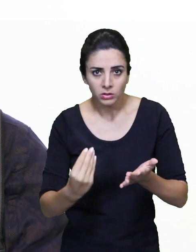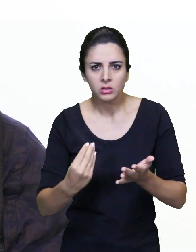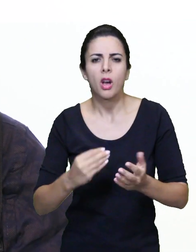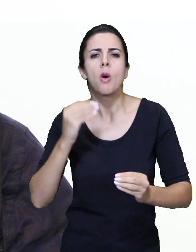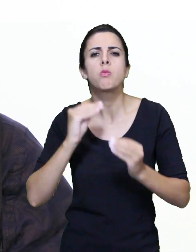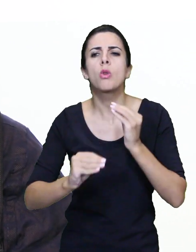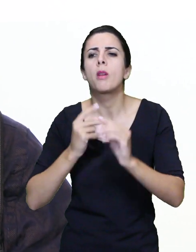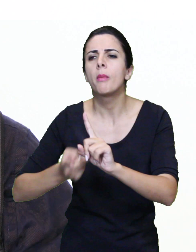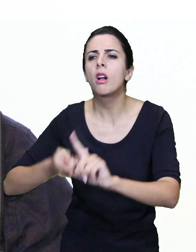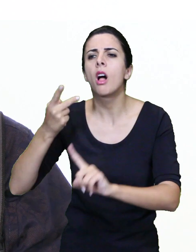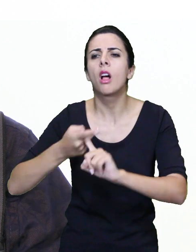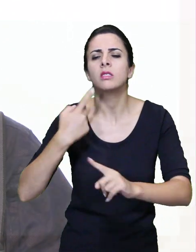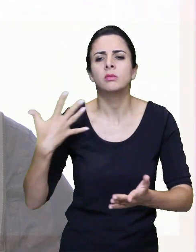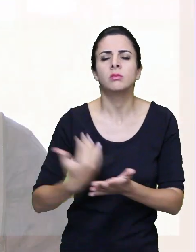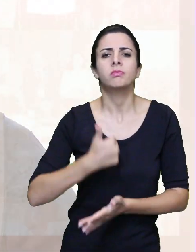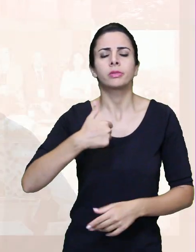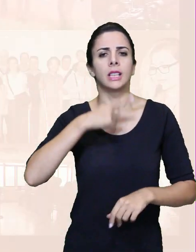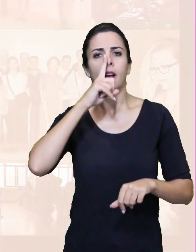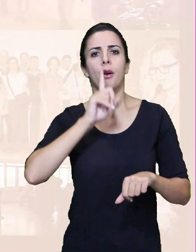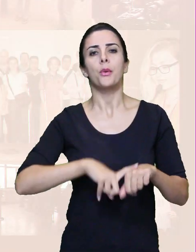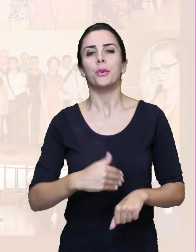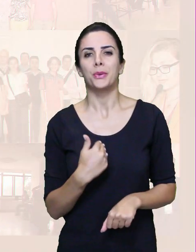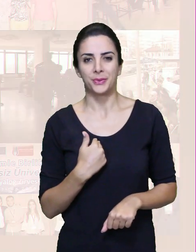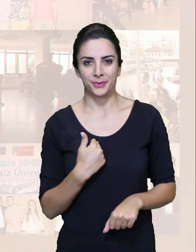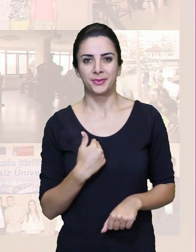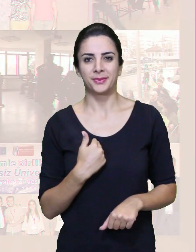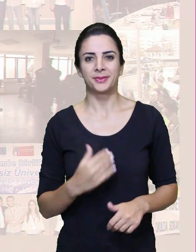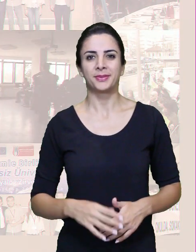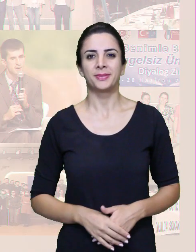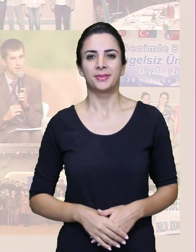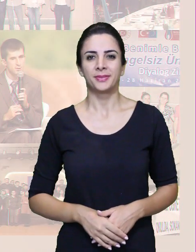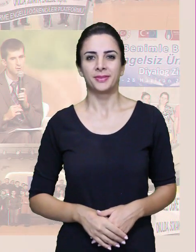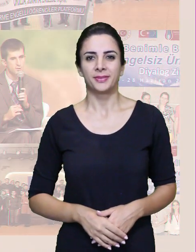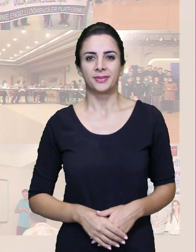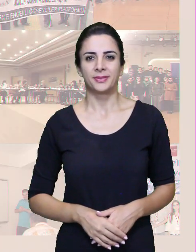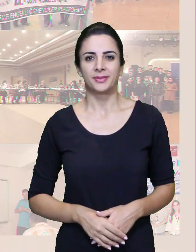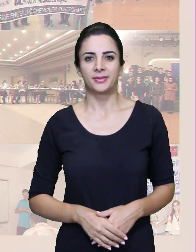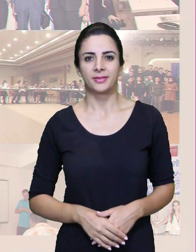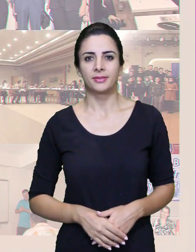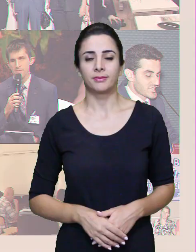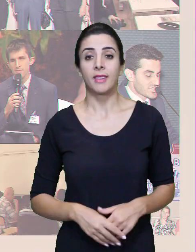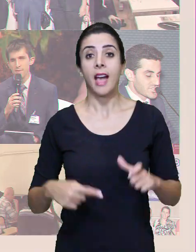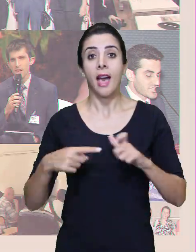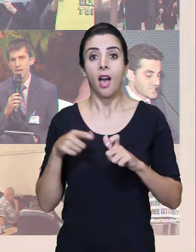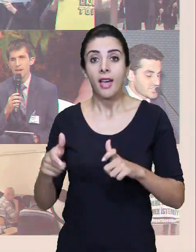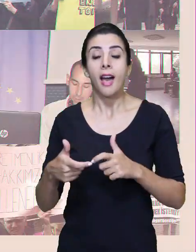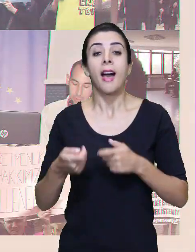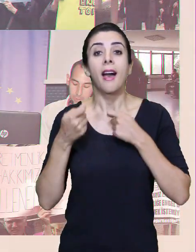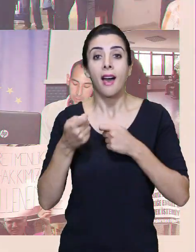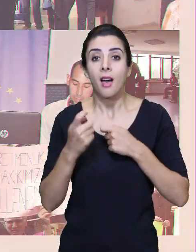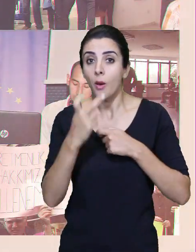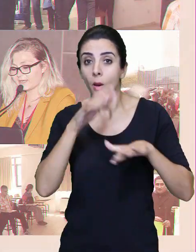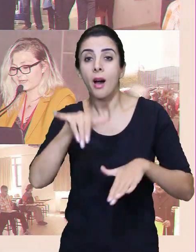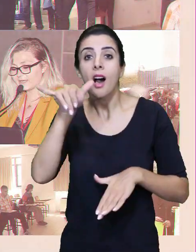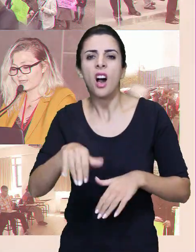üstesinden geleceğimize inanıyoruz. EGET organizasyonlarından onlarca fotoğraf akıyor. EGET eğitimde görme